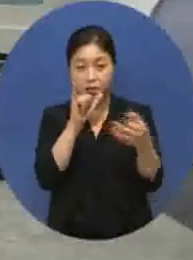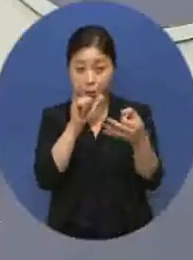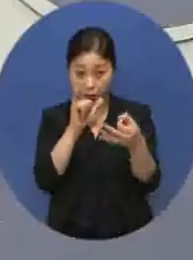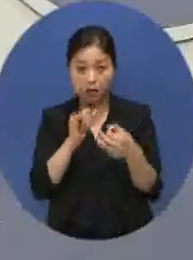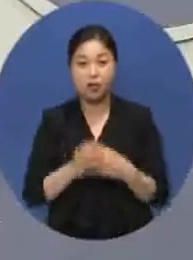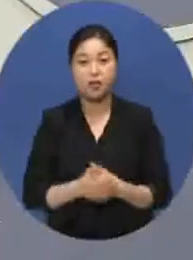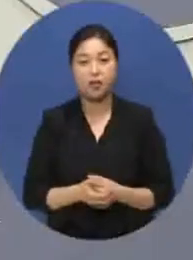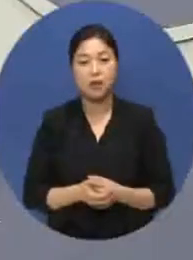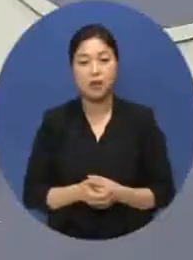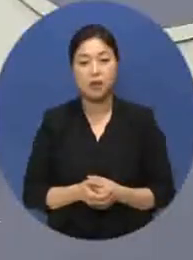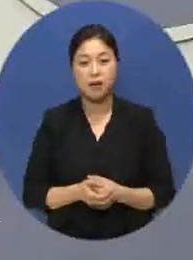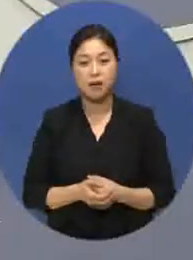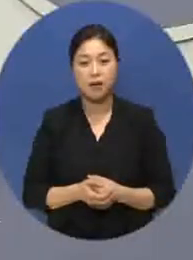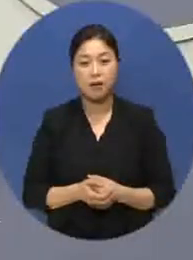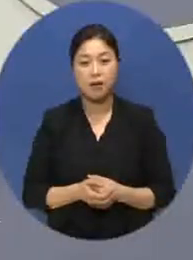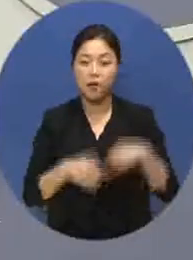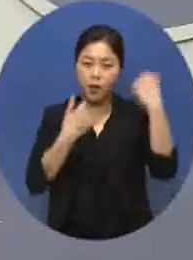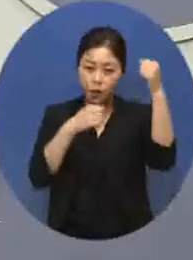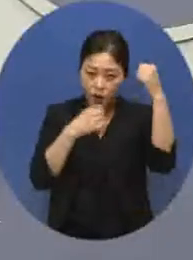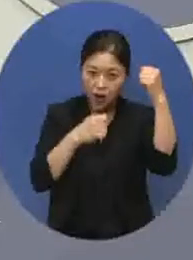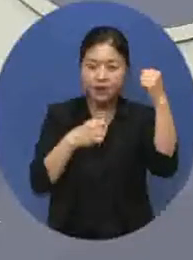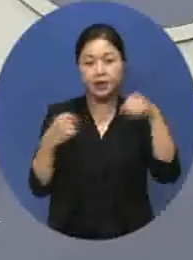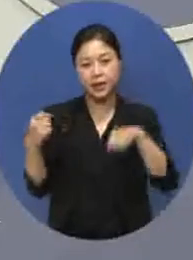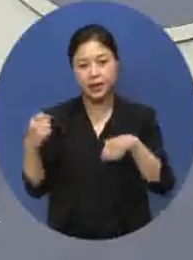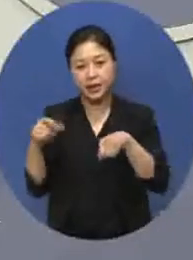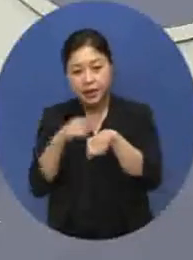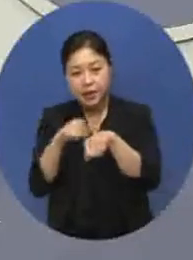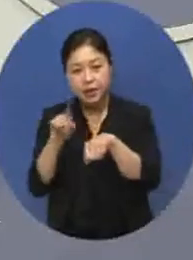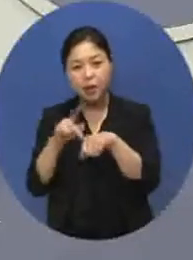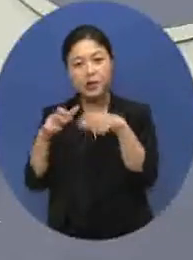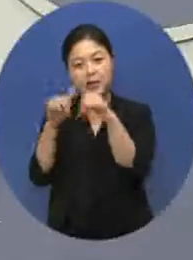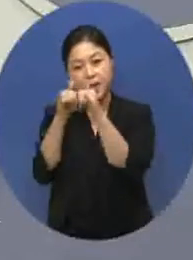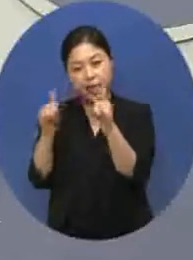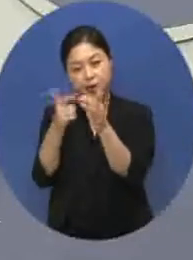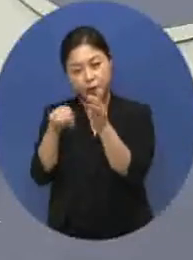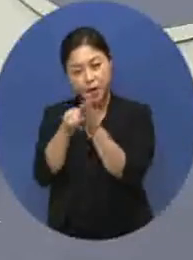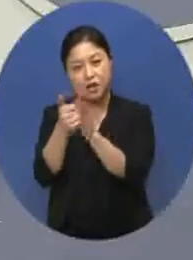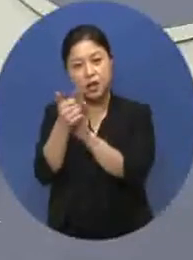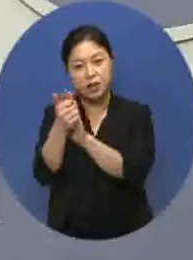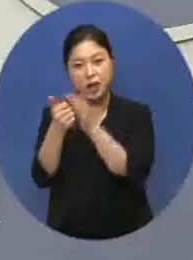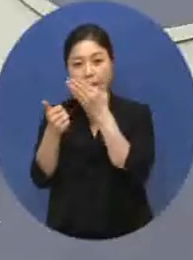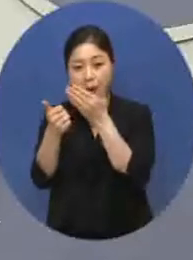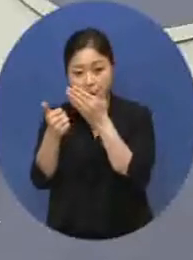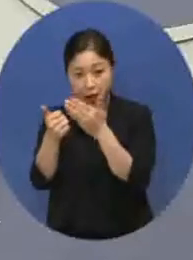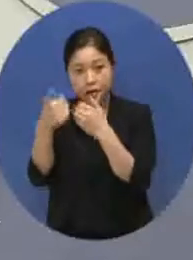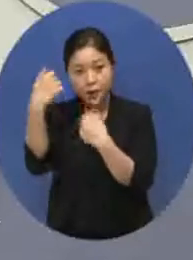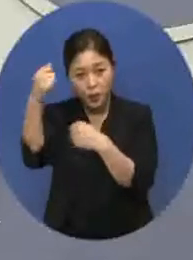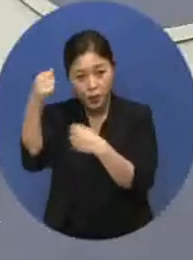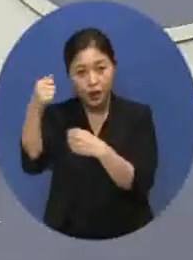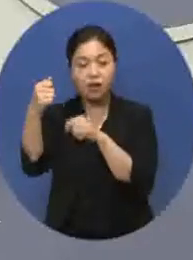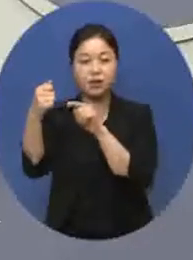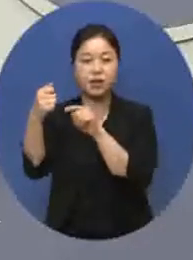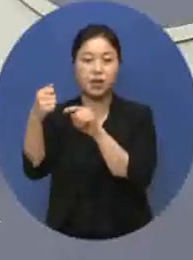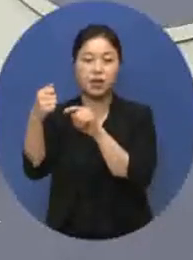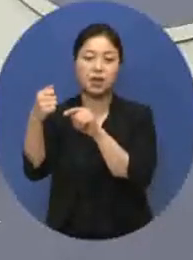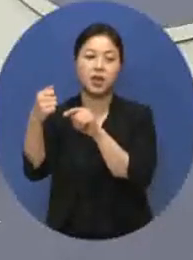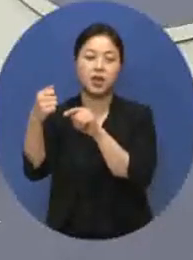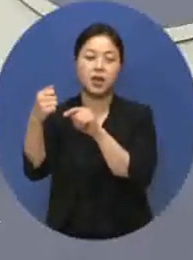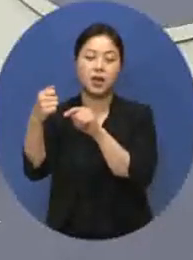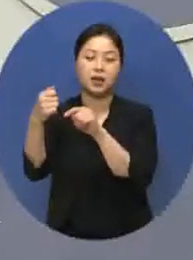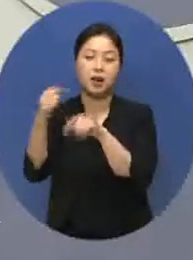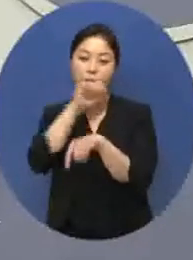보면은 모든 공연들 특히 장애인들한테 서비스가 되는 공연들에 대한 그 편의